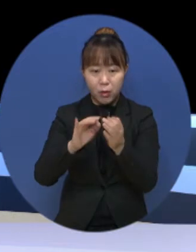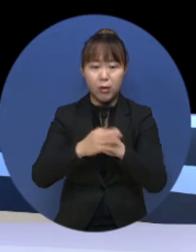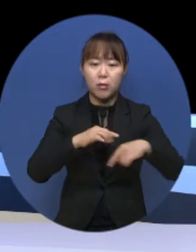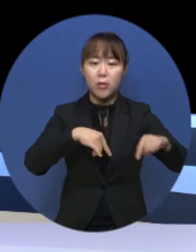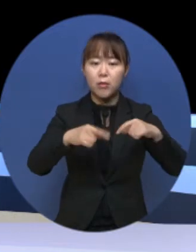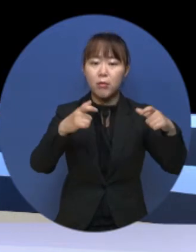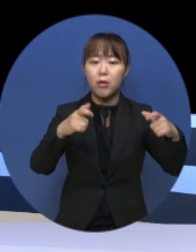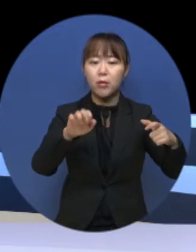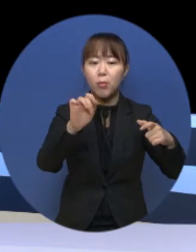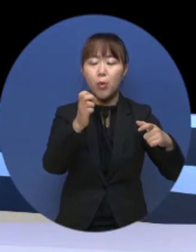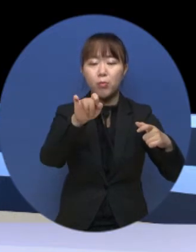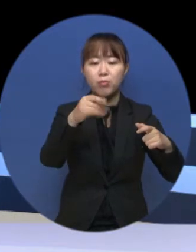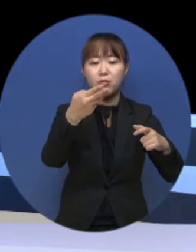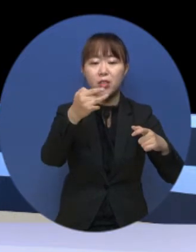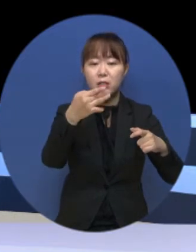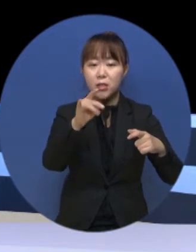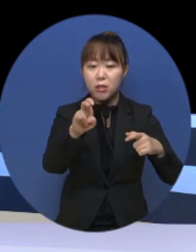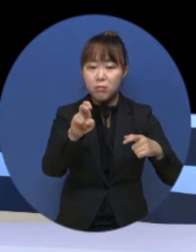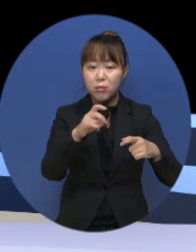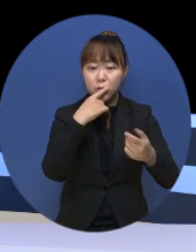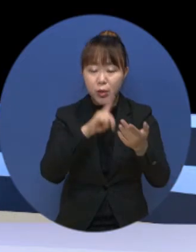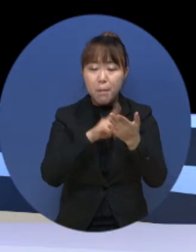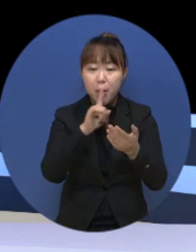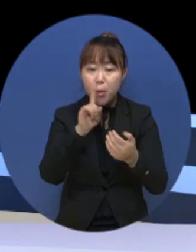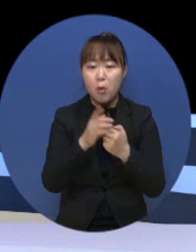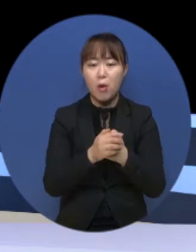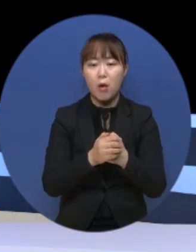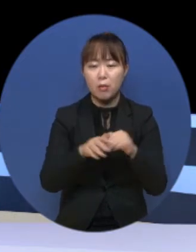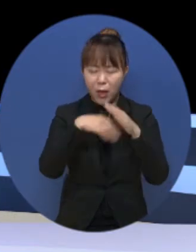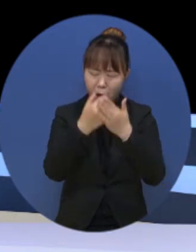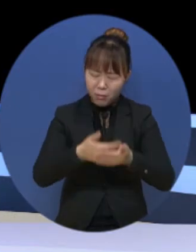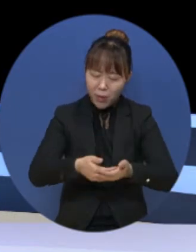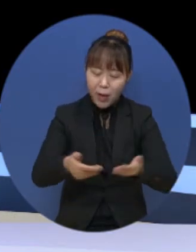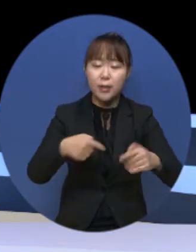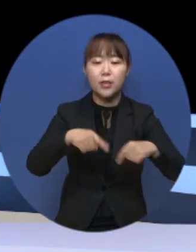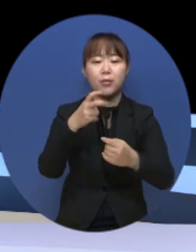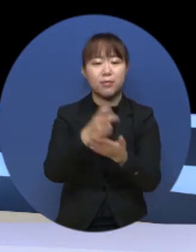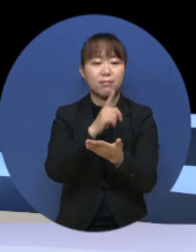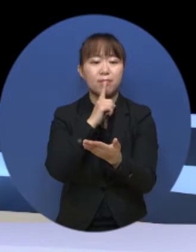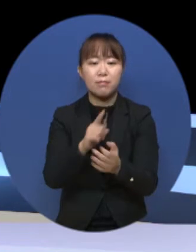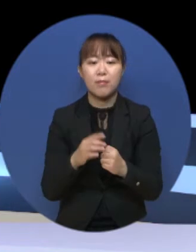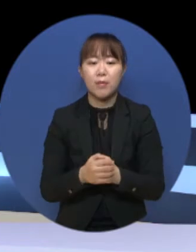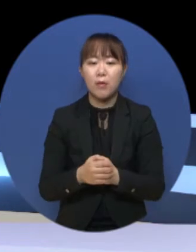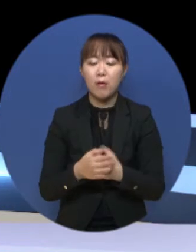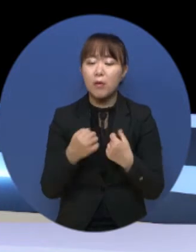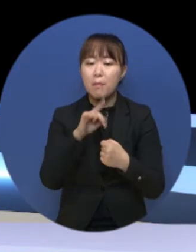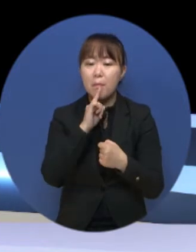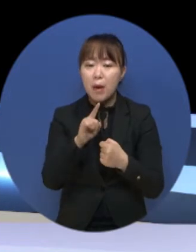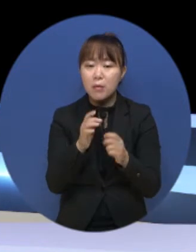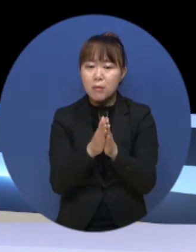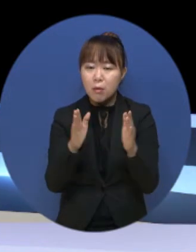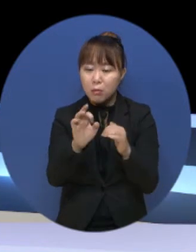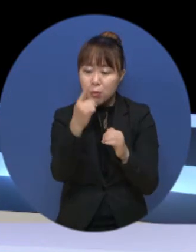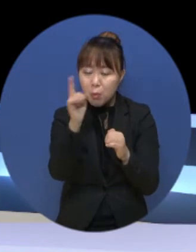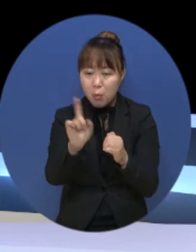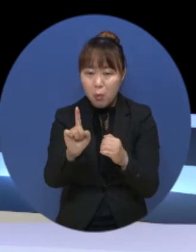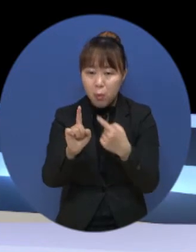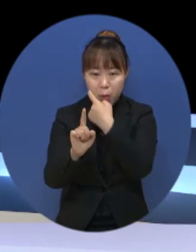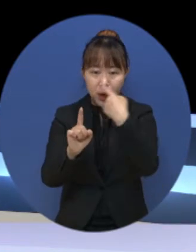정치권에서 포퓰리즘은 쉽게 설명하면 퍼주기 정책입니다. 이런 말들이 어디에서 시작되었는지